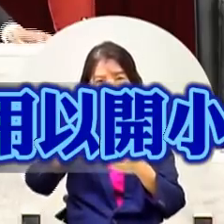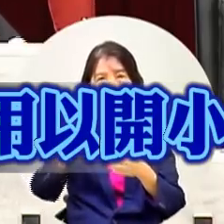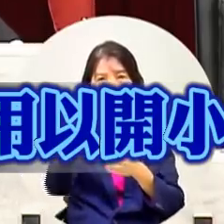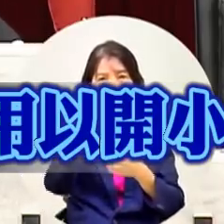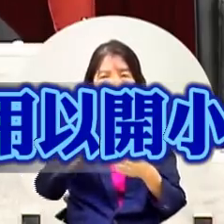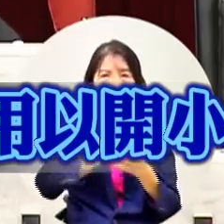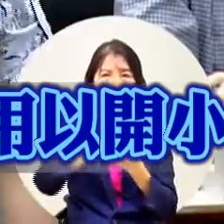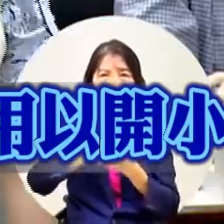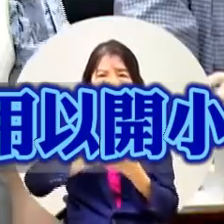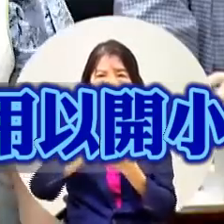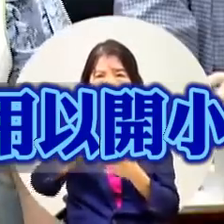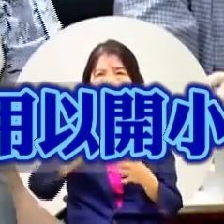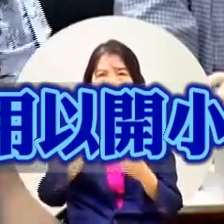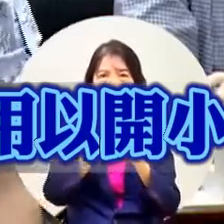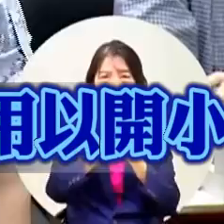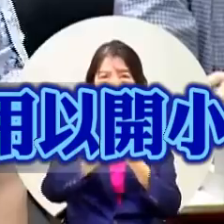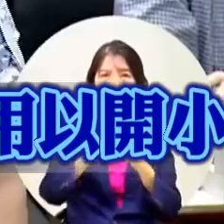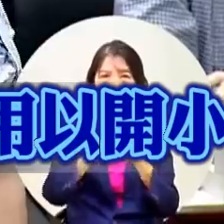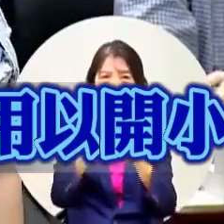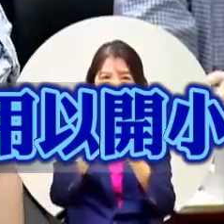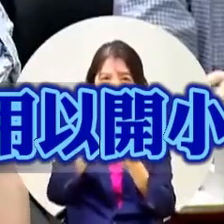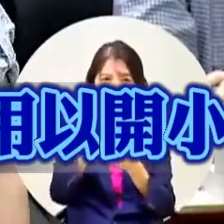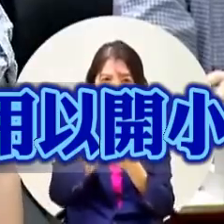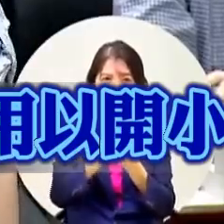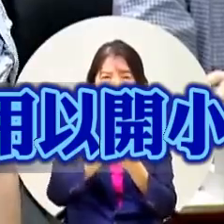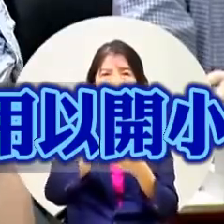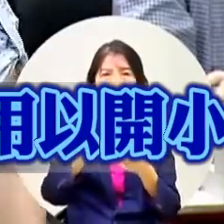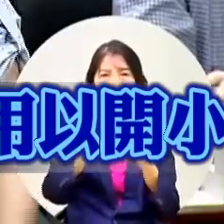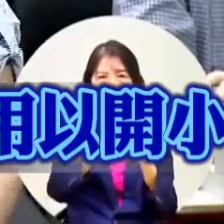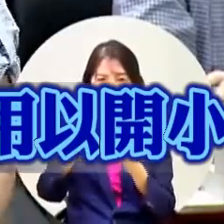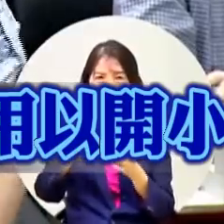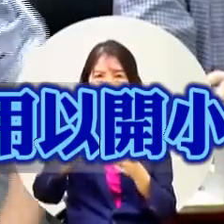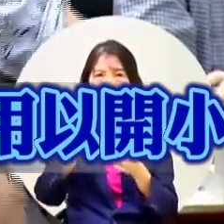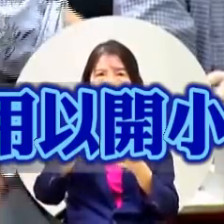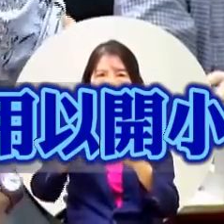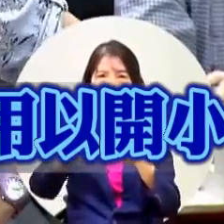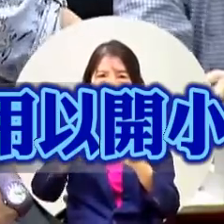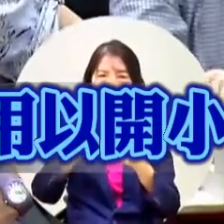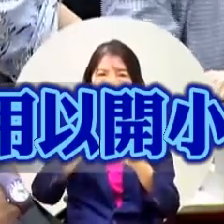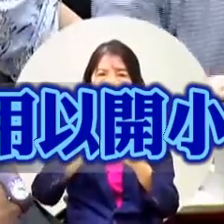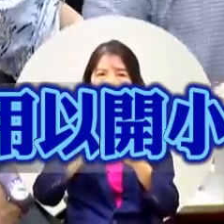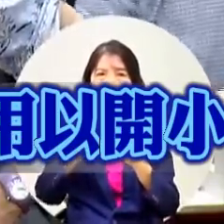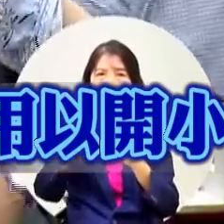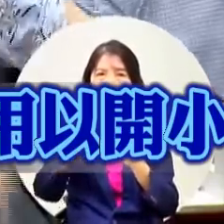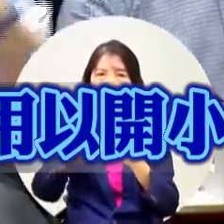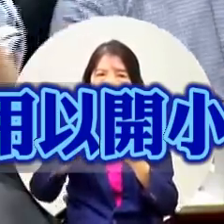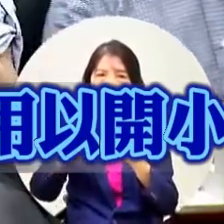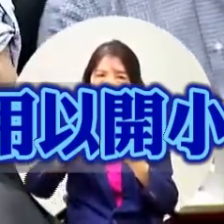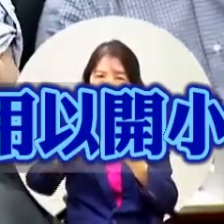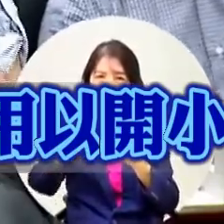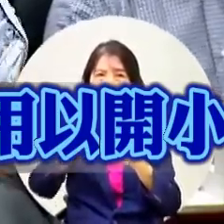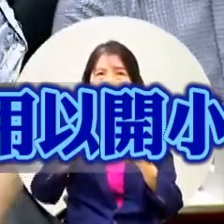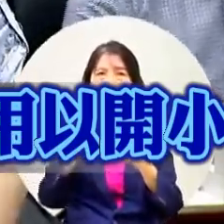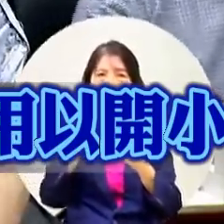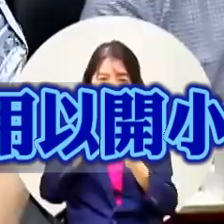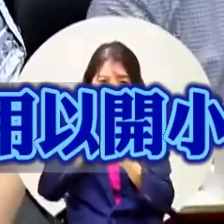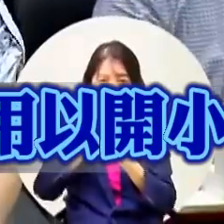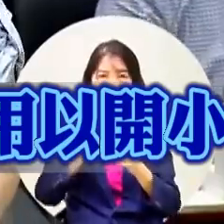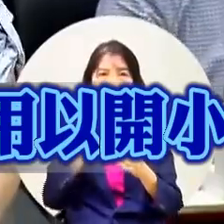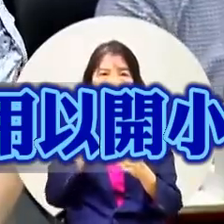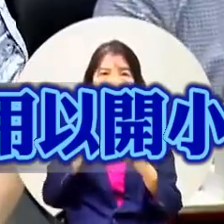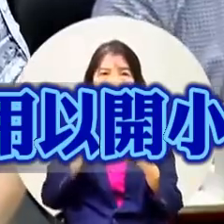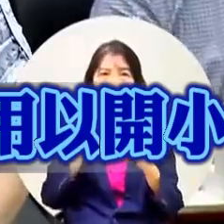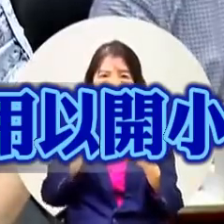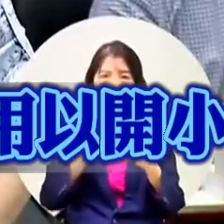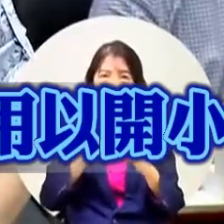长，我跟你拜托，时间让我暂停，已经拖了一分半钟了，时间让我暂停，可以吗？ 你没问，啊，无你就继续讲。 议长，我希望我要求